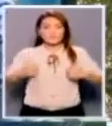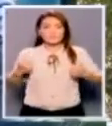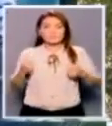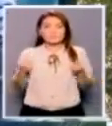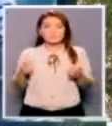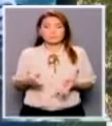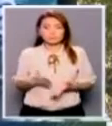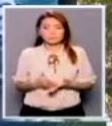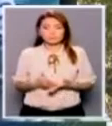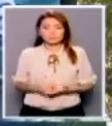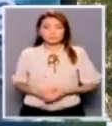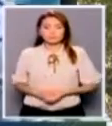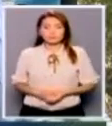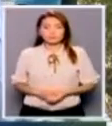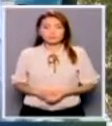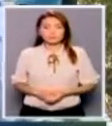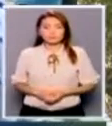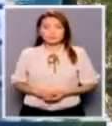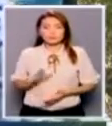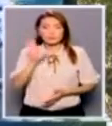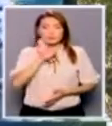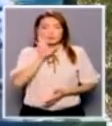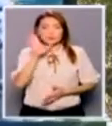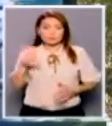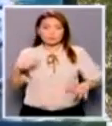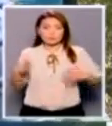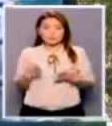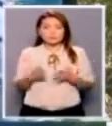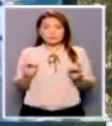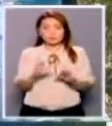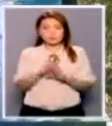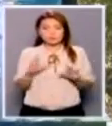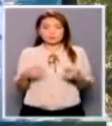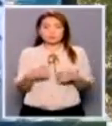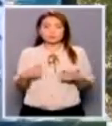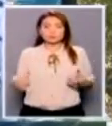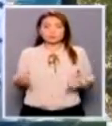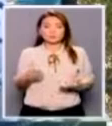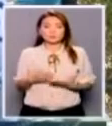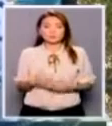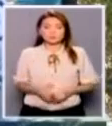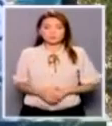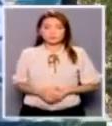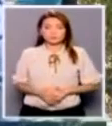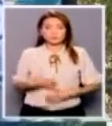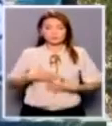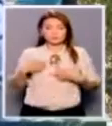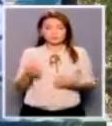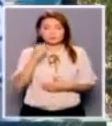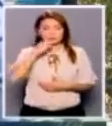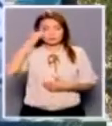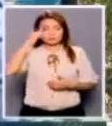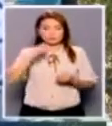арнап таңғы жаттығу жұмыстарын жасатып, ән шашуларын ұсынып жатыр. Бұл еріктілерге көп-көп рахмет